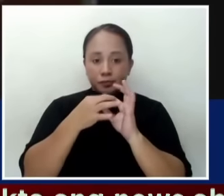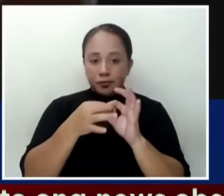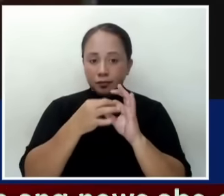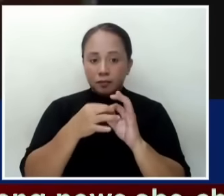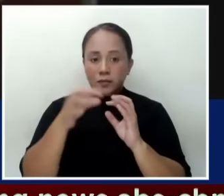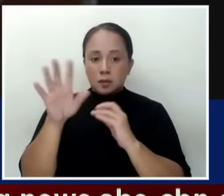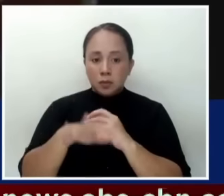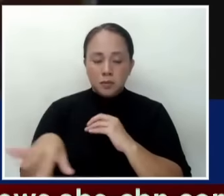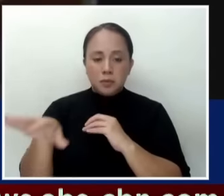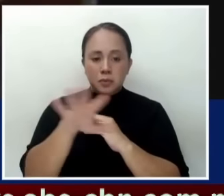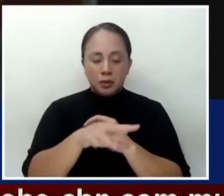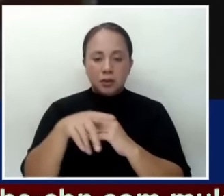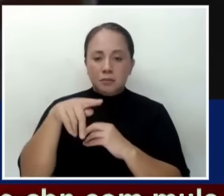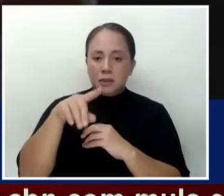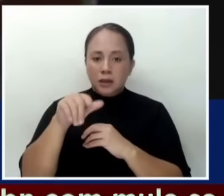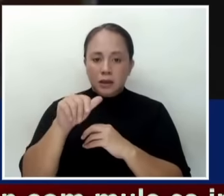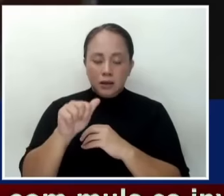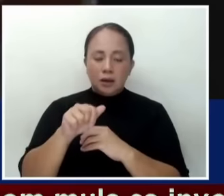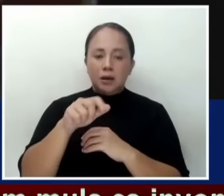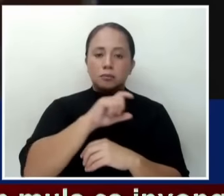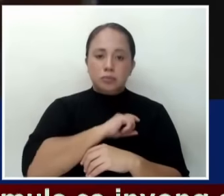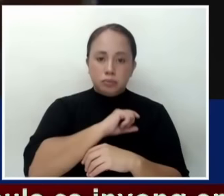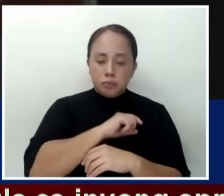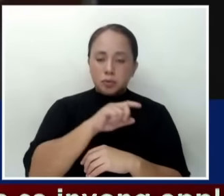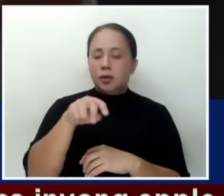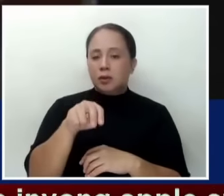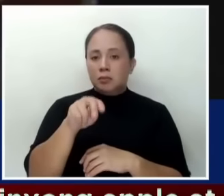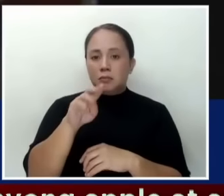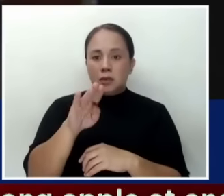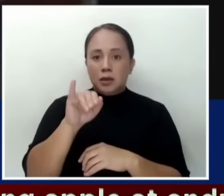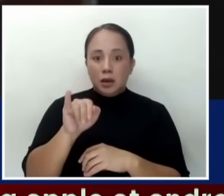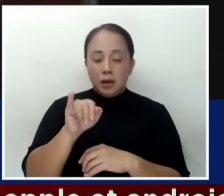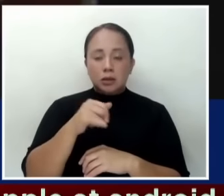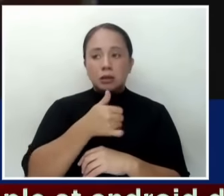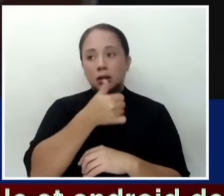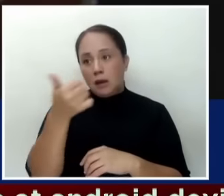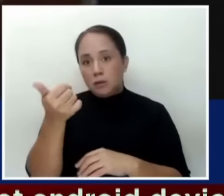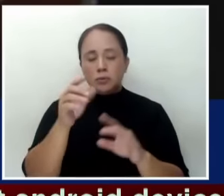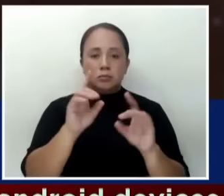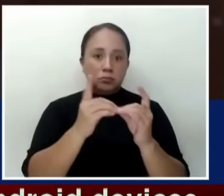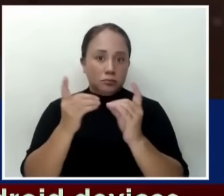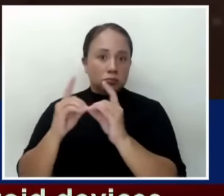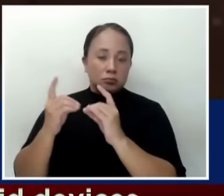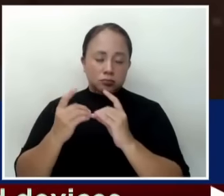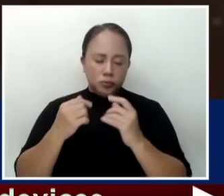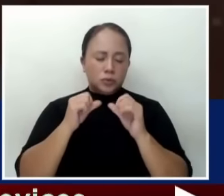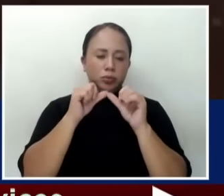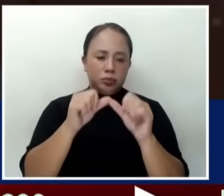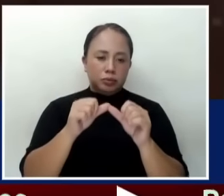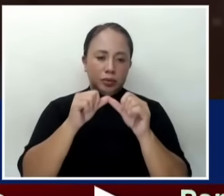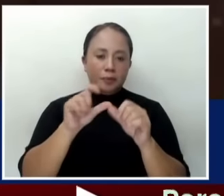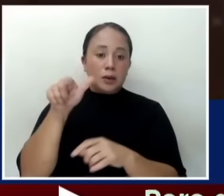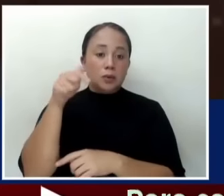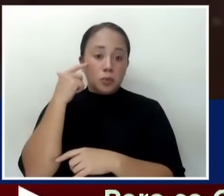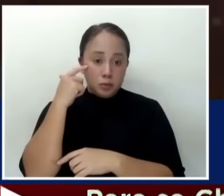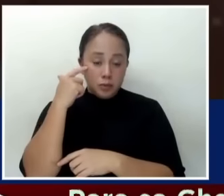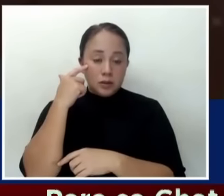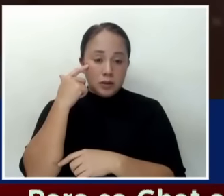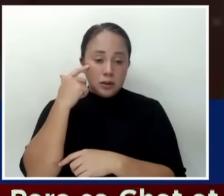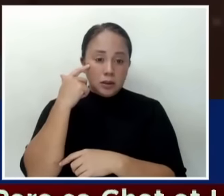among PDEA, PNP, NBI, and other law enforcement agency continues. No? Ang gobyerno natin is